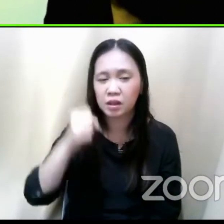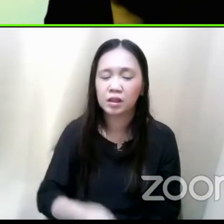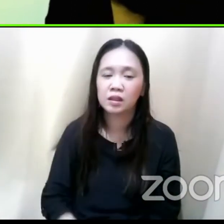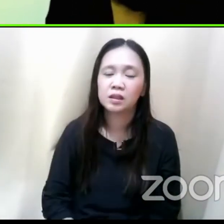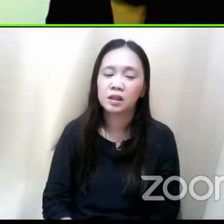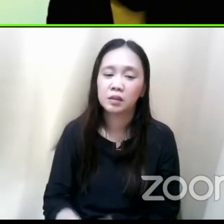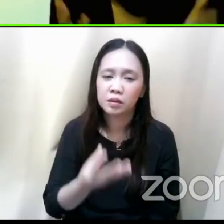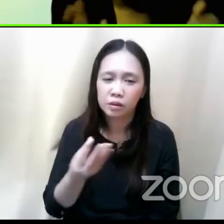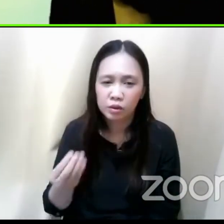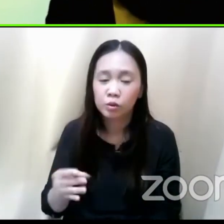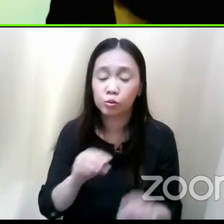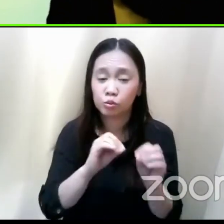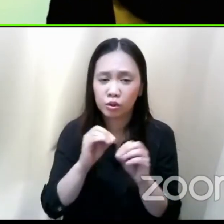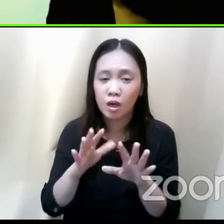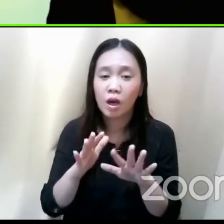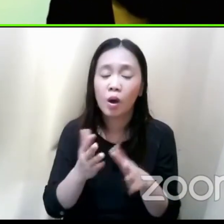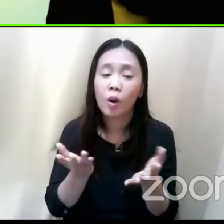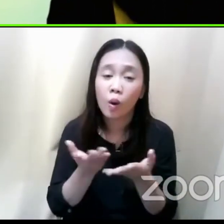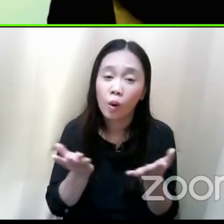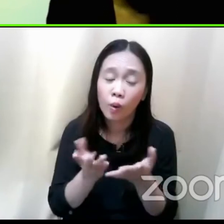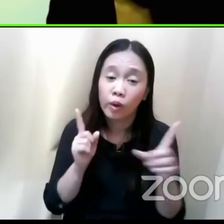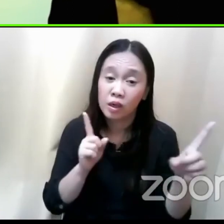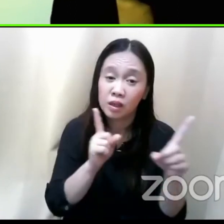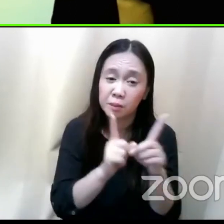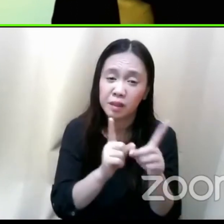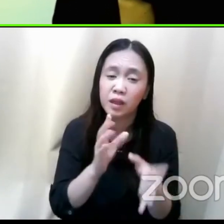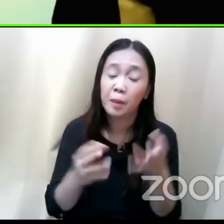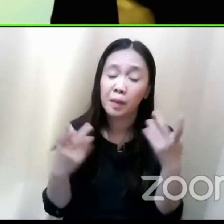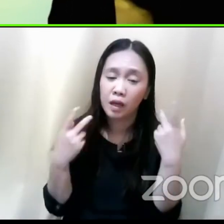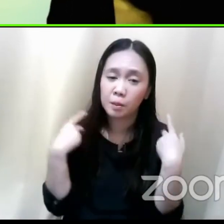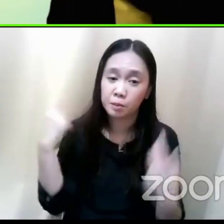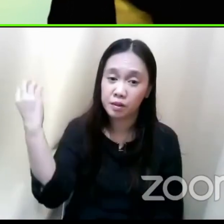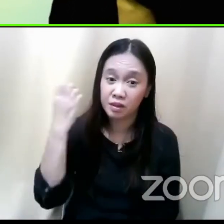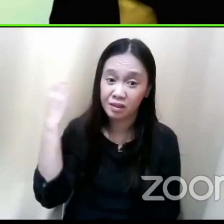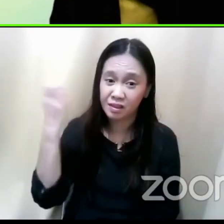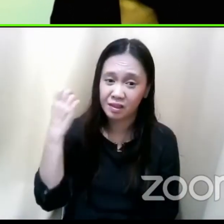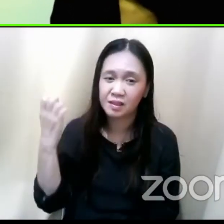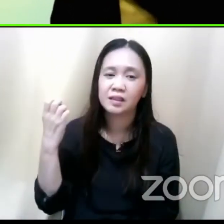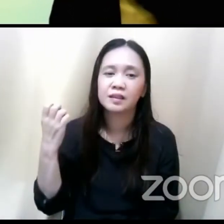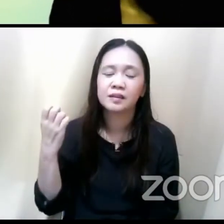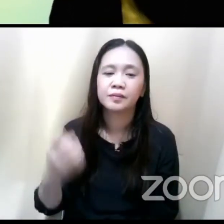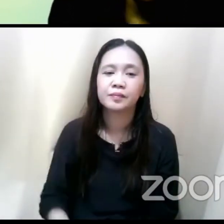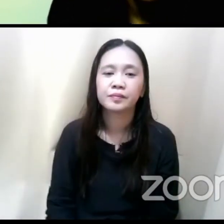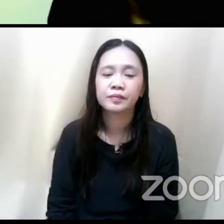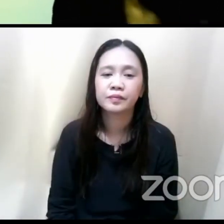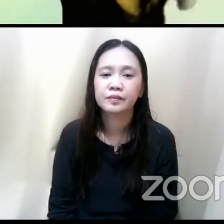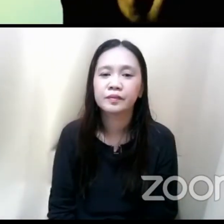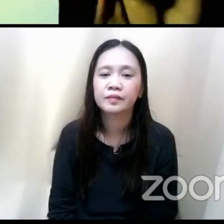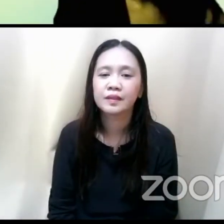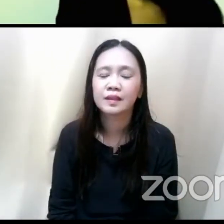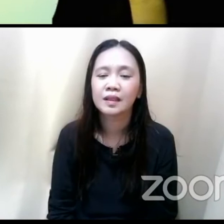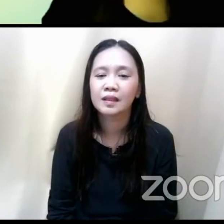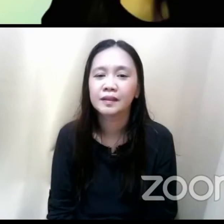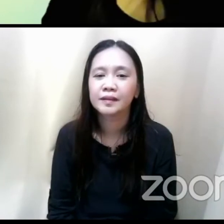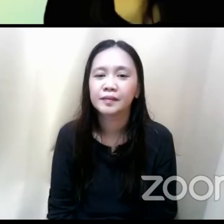po ba kayo magkikita if ever magkaroon ulit po ng emergency situation. Yes. Ma'am Gingy. Naman, ay.